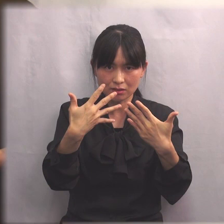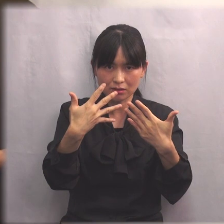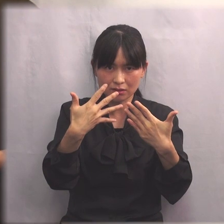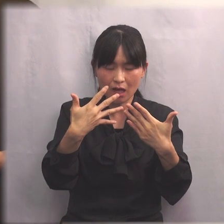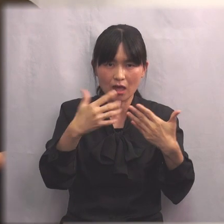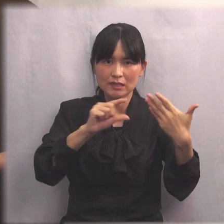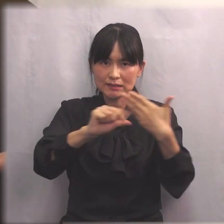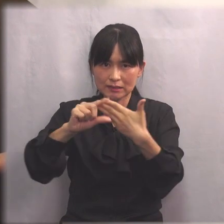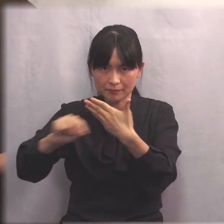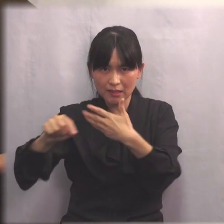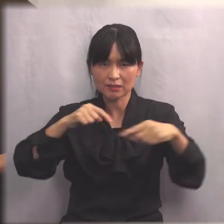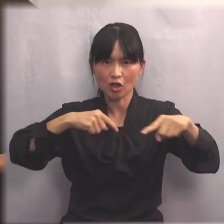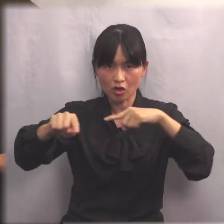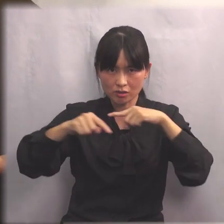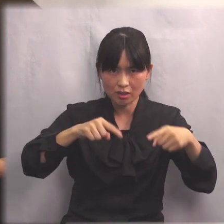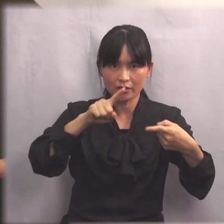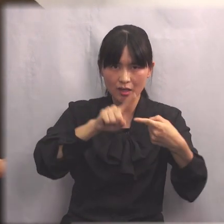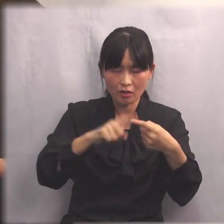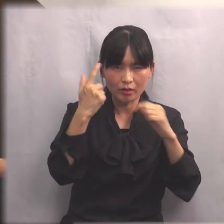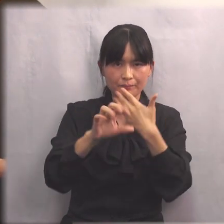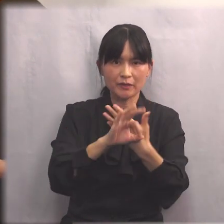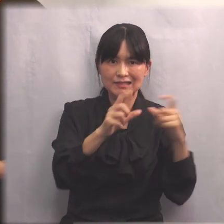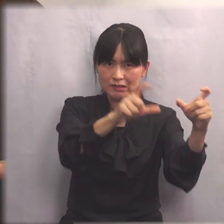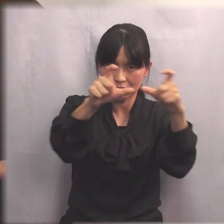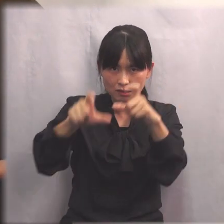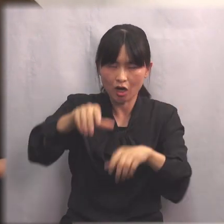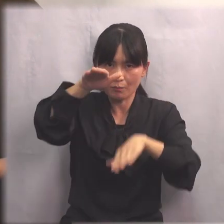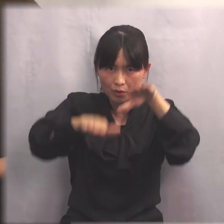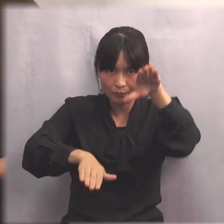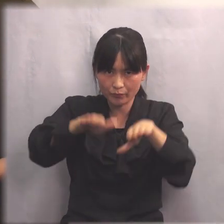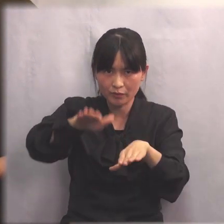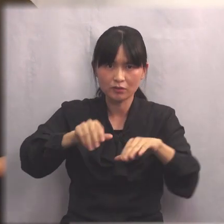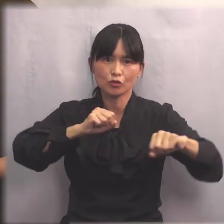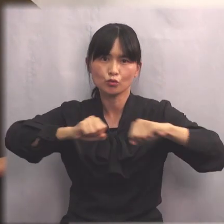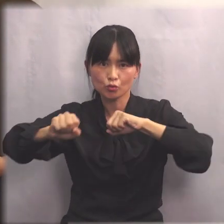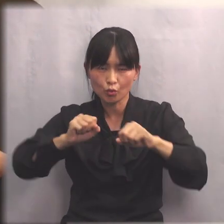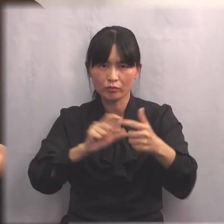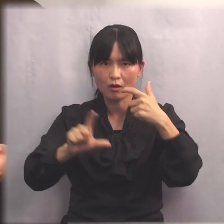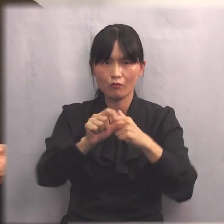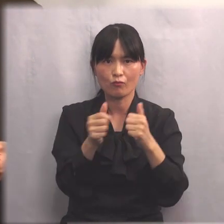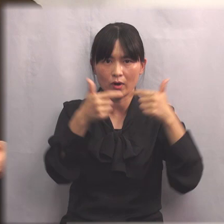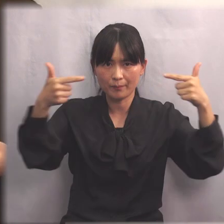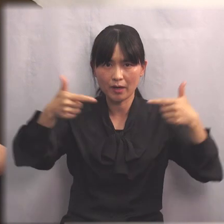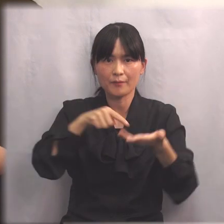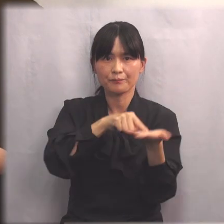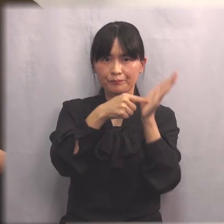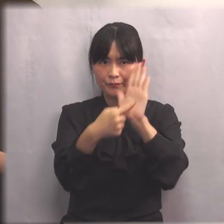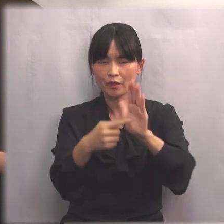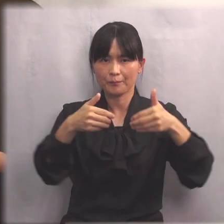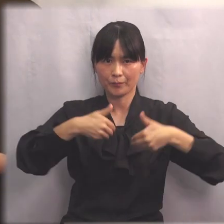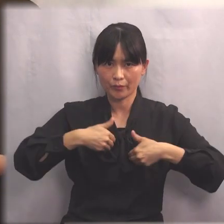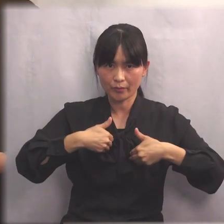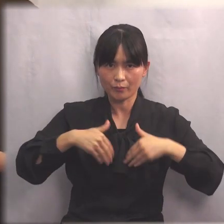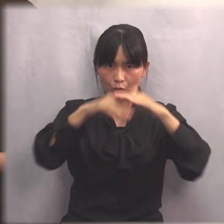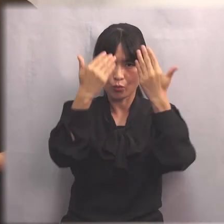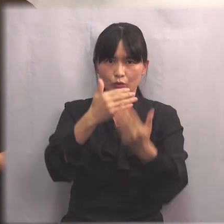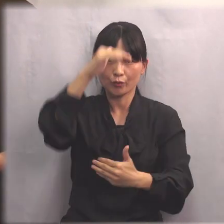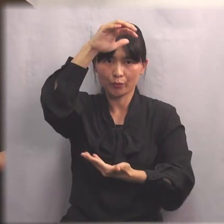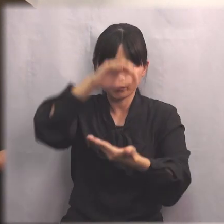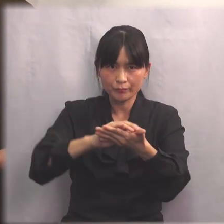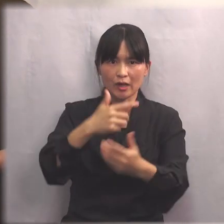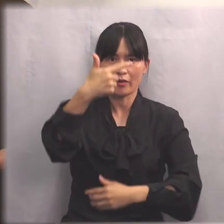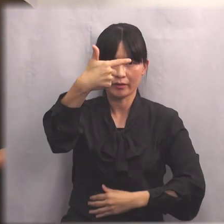풀뿌리 민주주의의 비전을 담지한 지역 불균형 해소 및 지역 운동 강화 비전을 제시해야 합니다. 이런